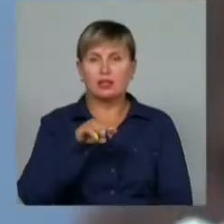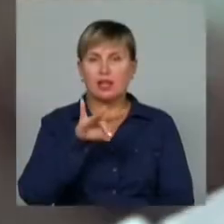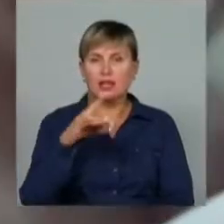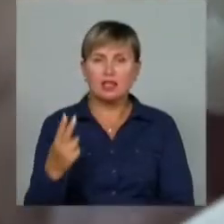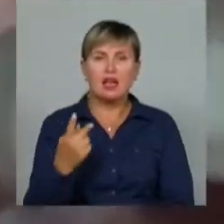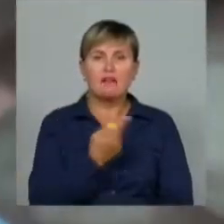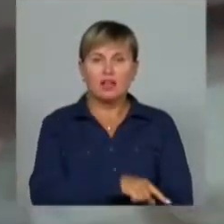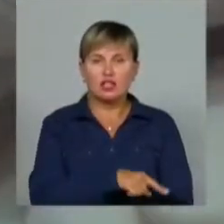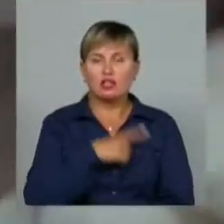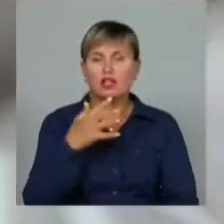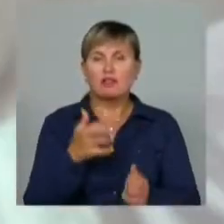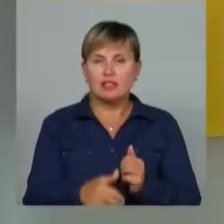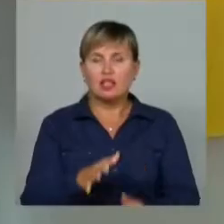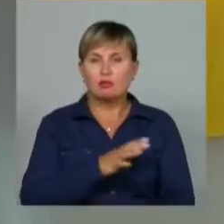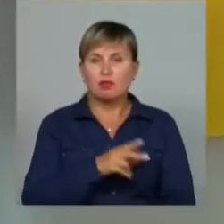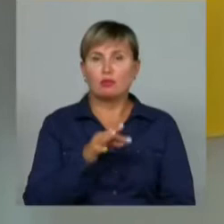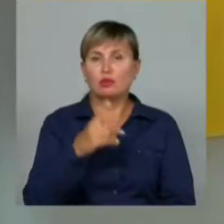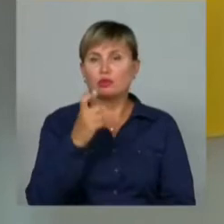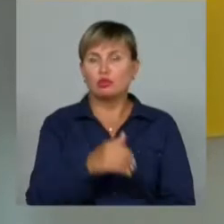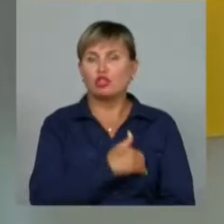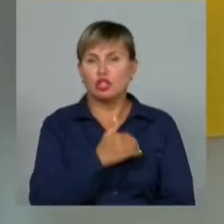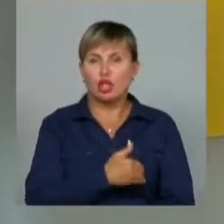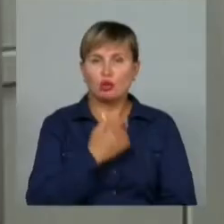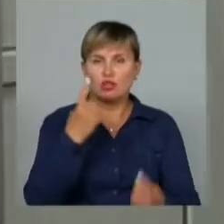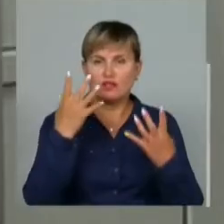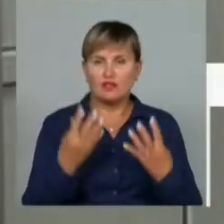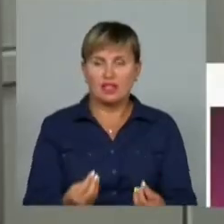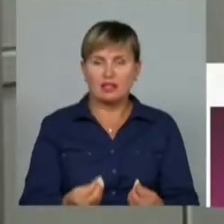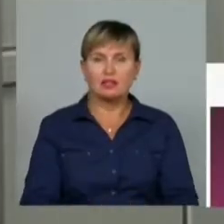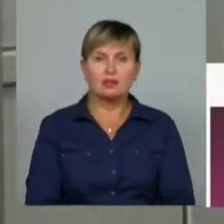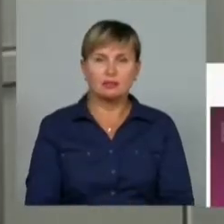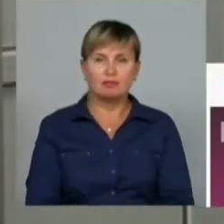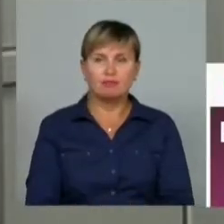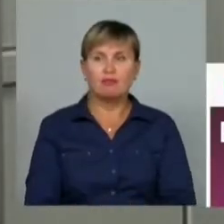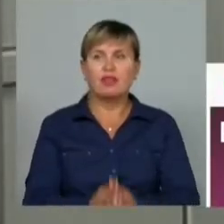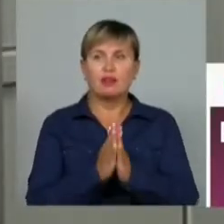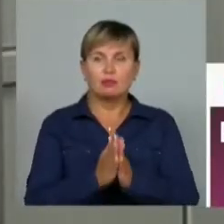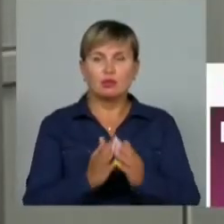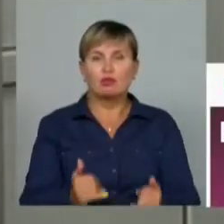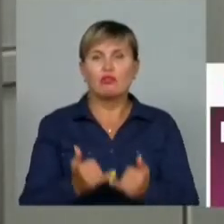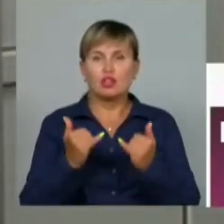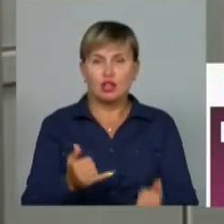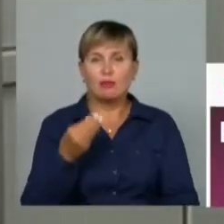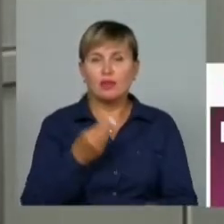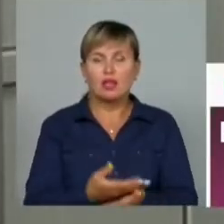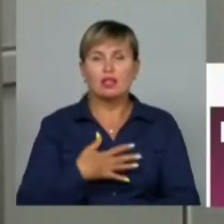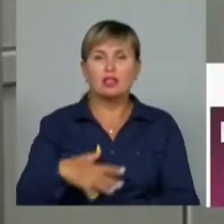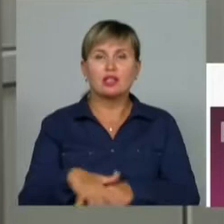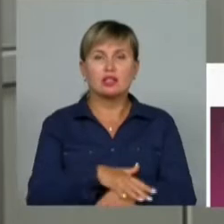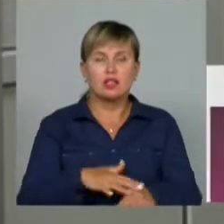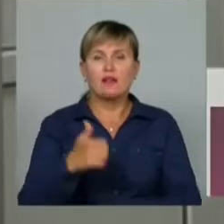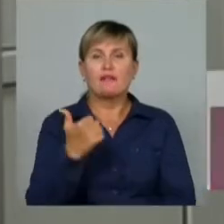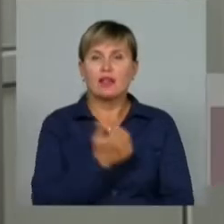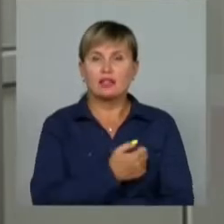Врачи говорят, что в среднем бывает по 100 желающих в день. Пожалуйста, уважаемое, дорогое наше население, вакцинироваться